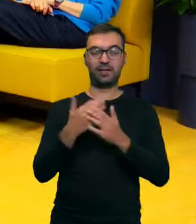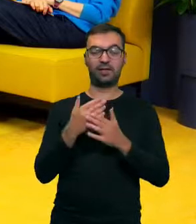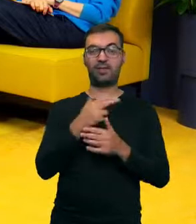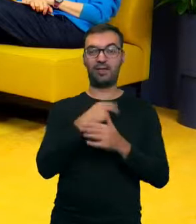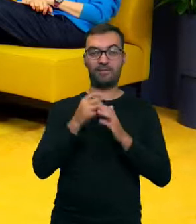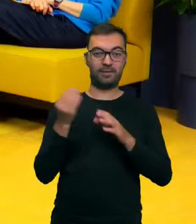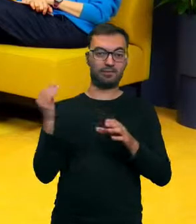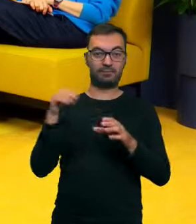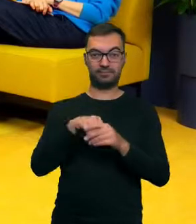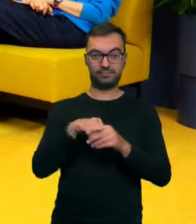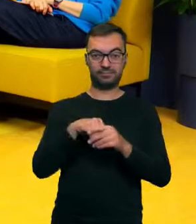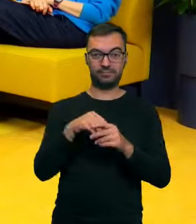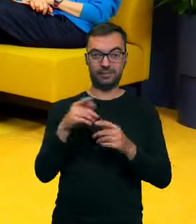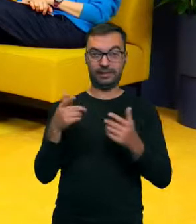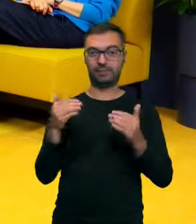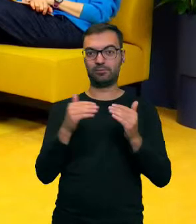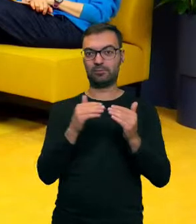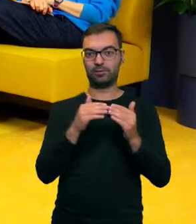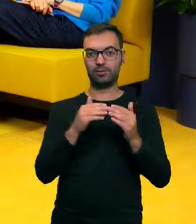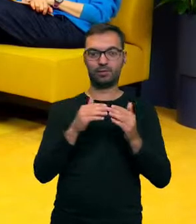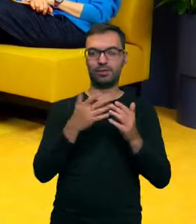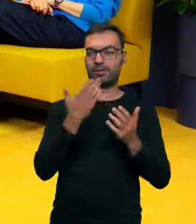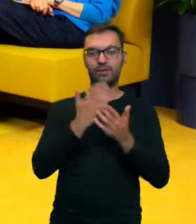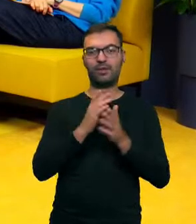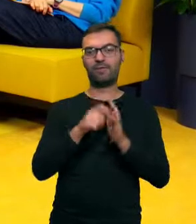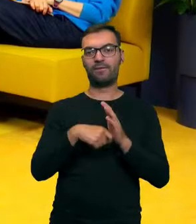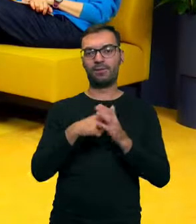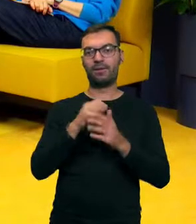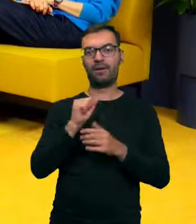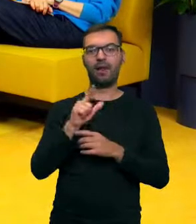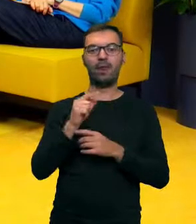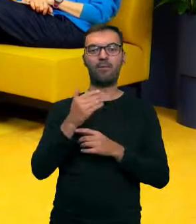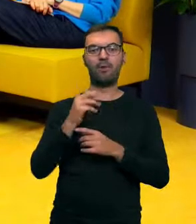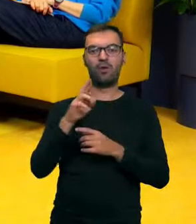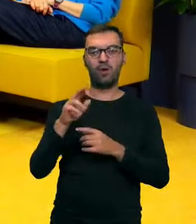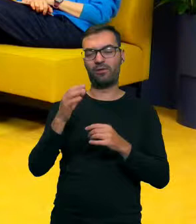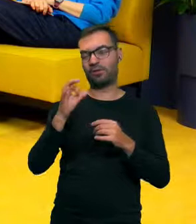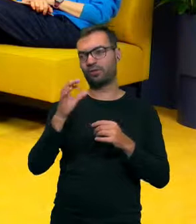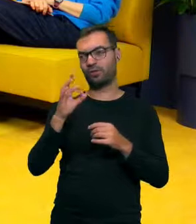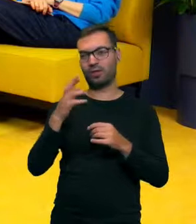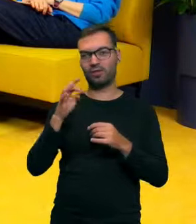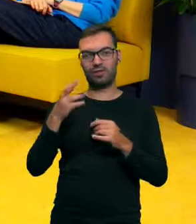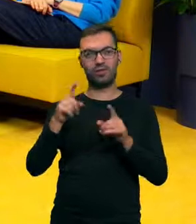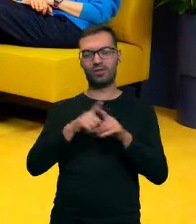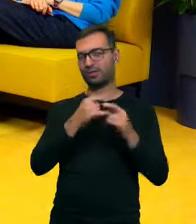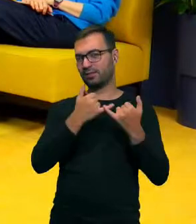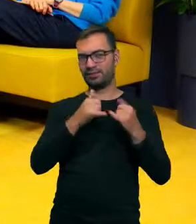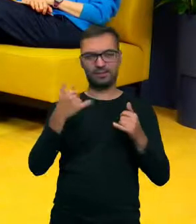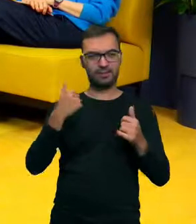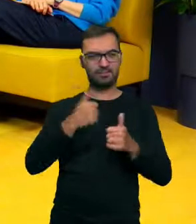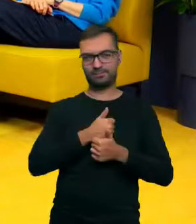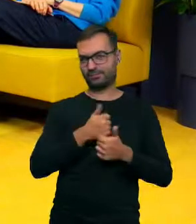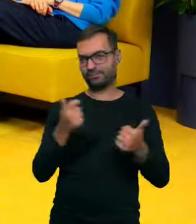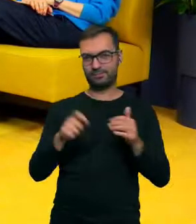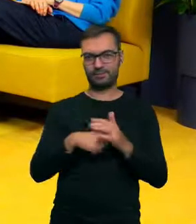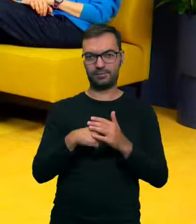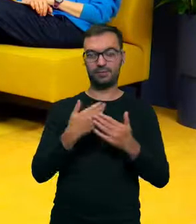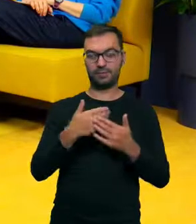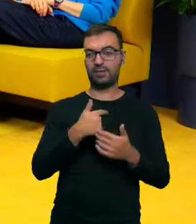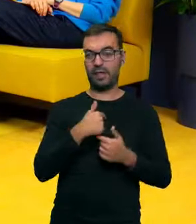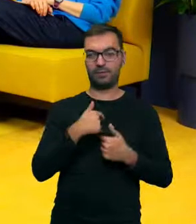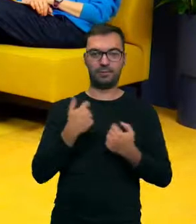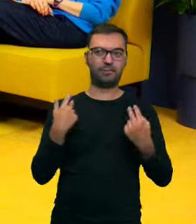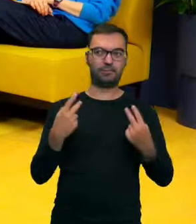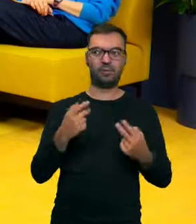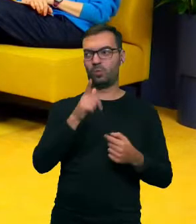tym zestawie, gdzie są nie po prostu filmy Almodovara i Sorrentino, tylko bardzo dobre filmy. To naprawdę duża sprawa dla